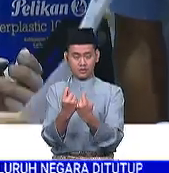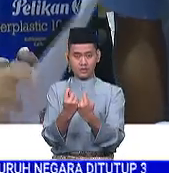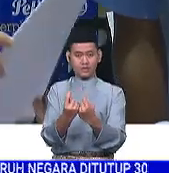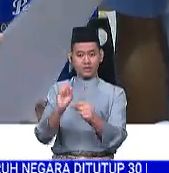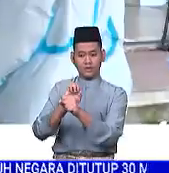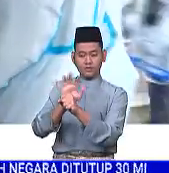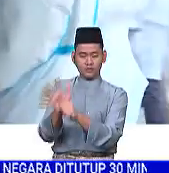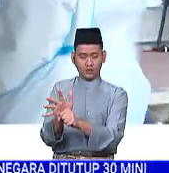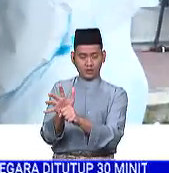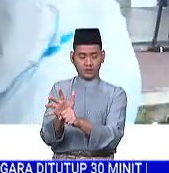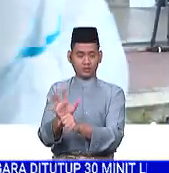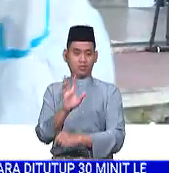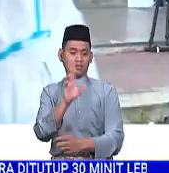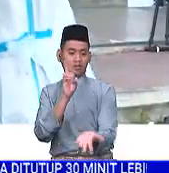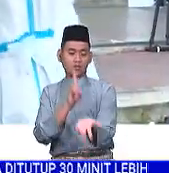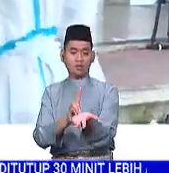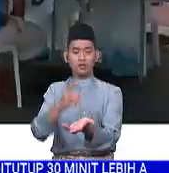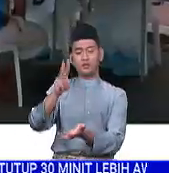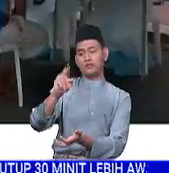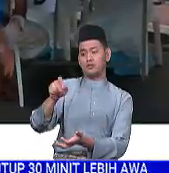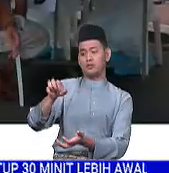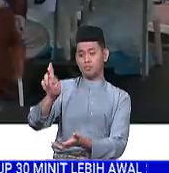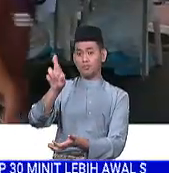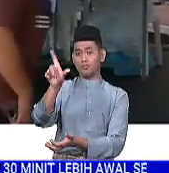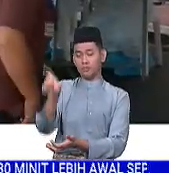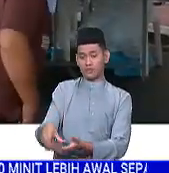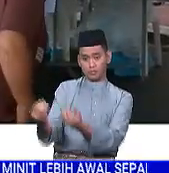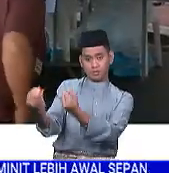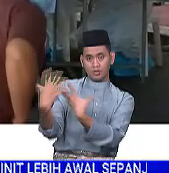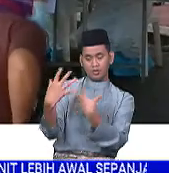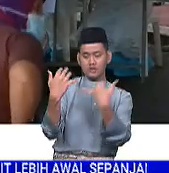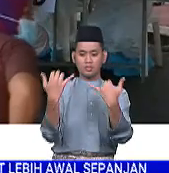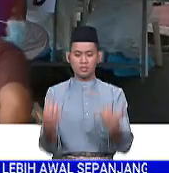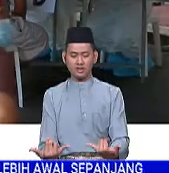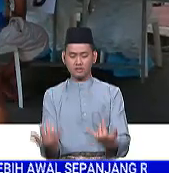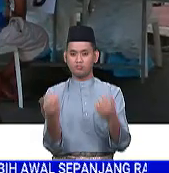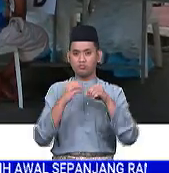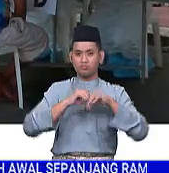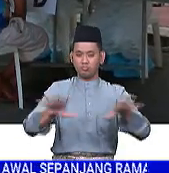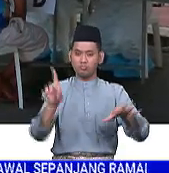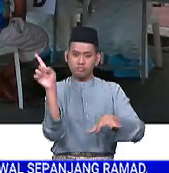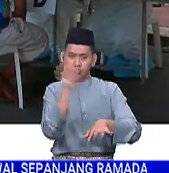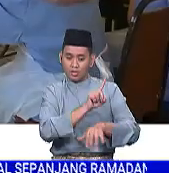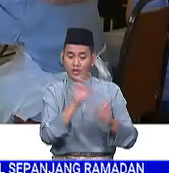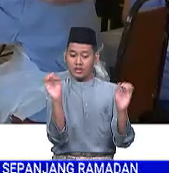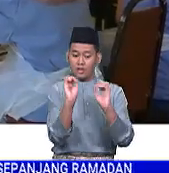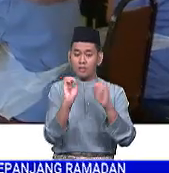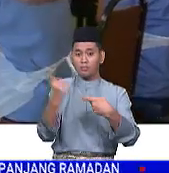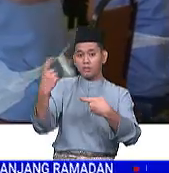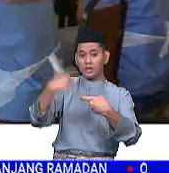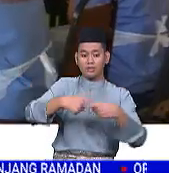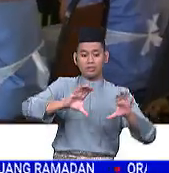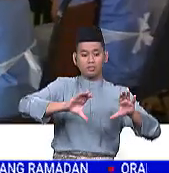Munawar Helmi Salim, kebanyakan kes kini bersifat sporadik dan tidak mempunyai kaitan dengan kluster sedia ada.